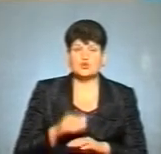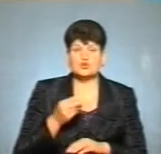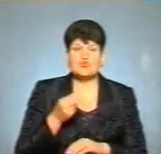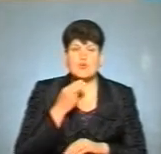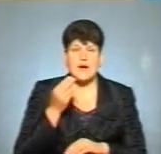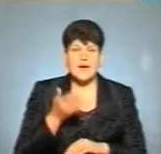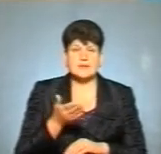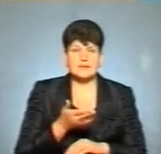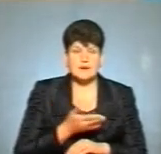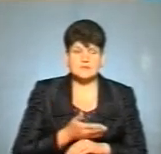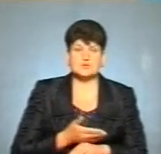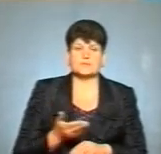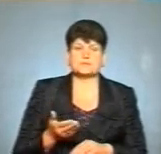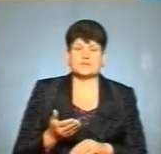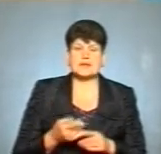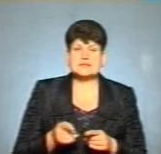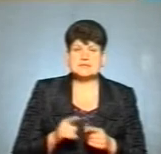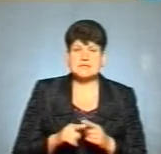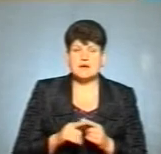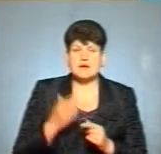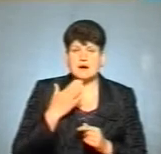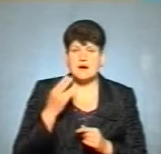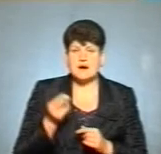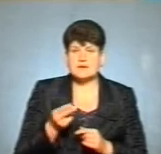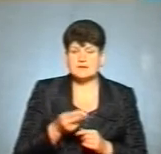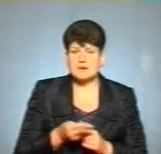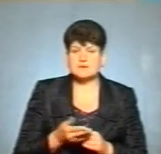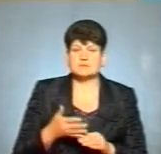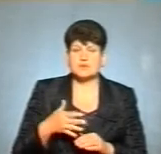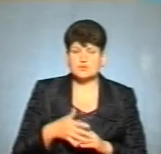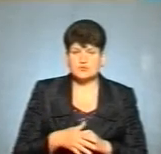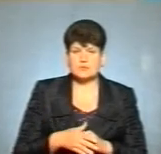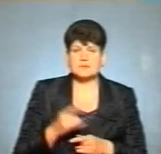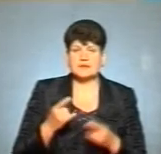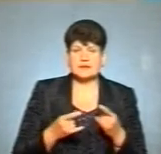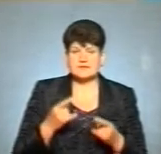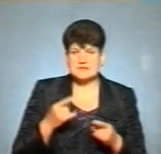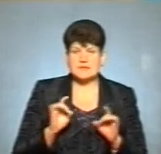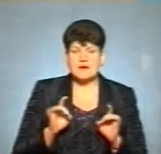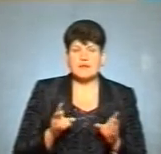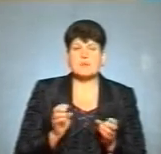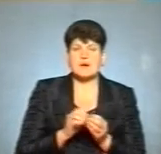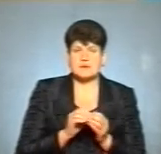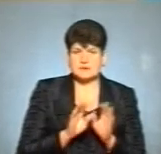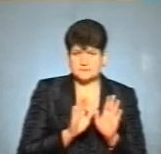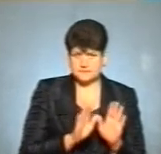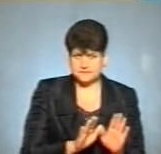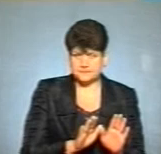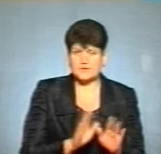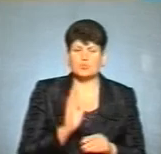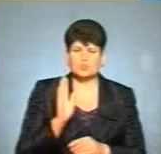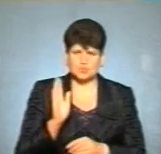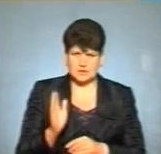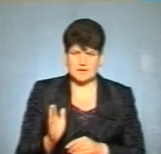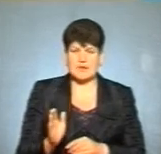так? Тобто це чи агітація там, ну, хоча ми розуміємо, що телевізійна реклама, вона залишається, вона буде,